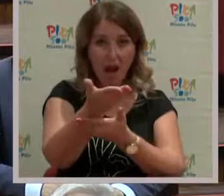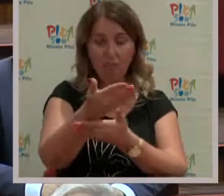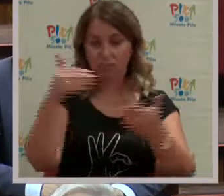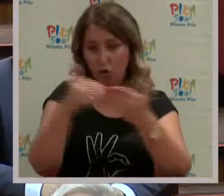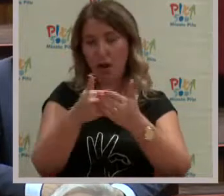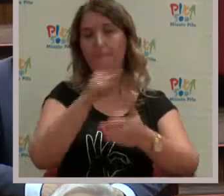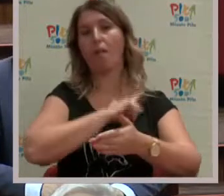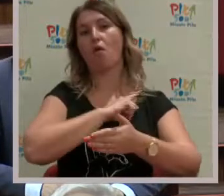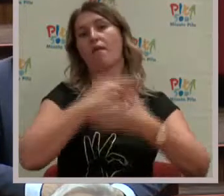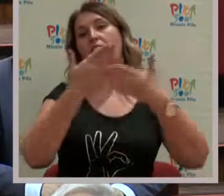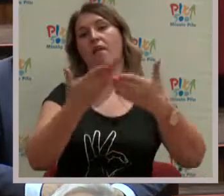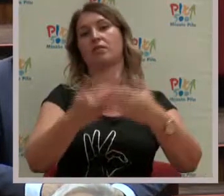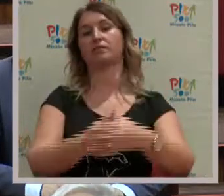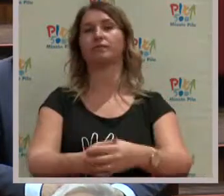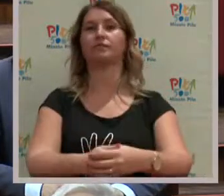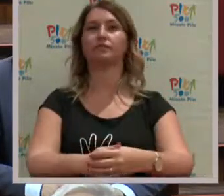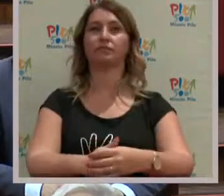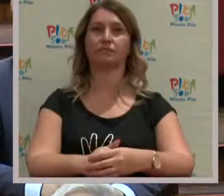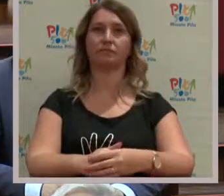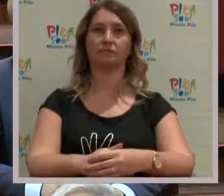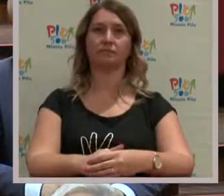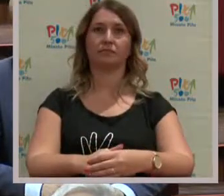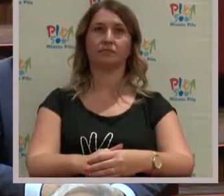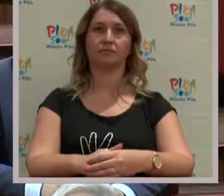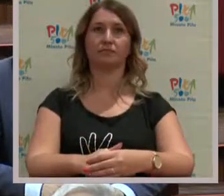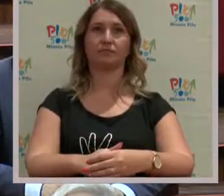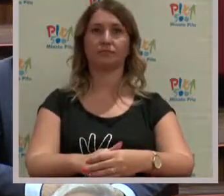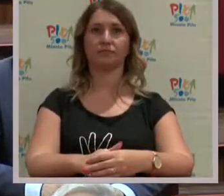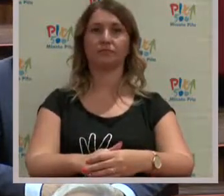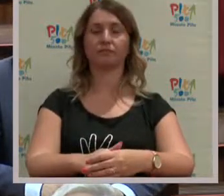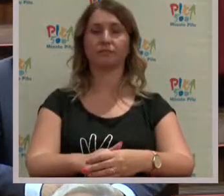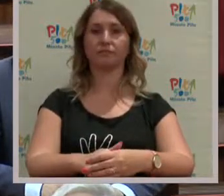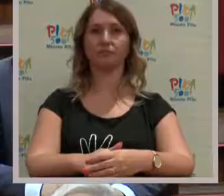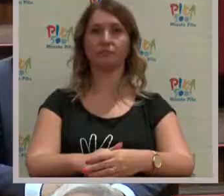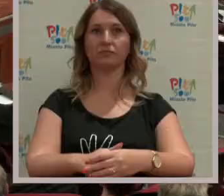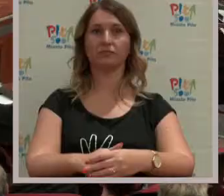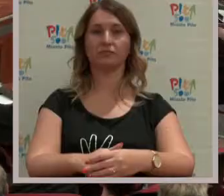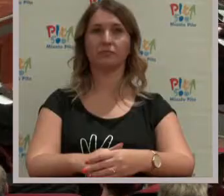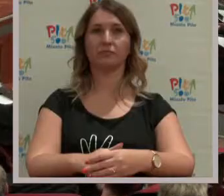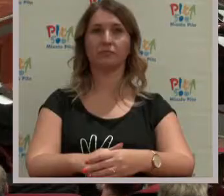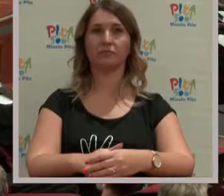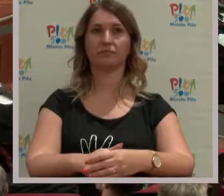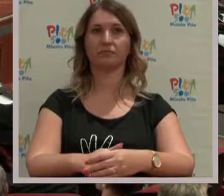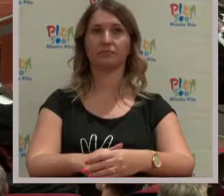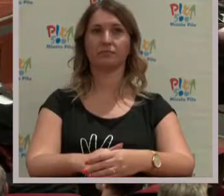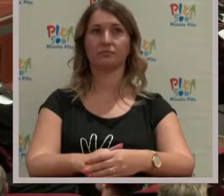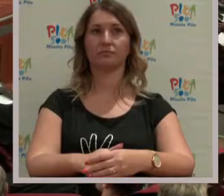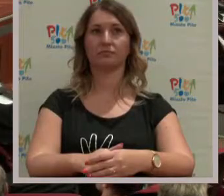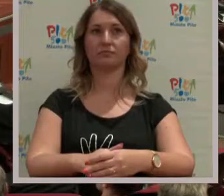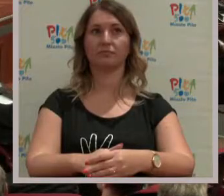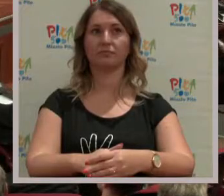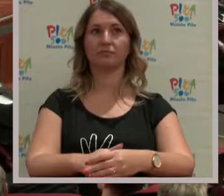kolejne takie zobowiązanie, na które namawiam władze województwa wielkopolskiego, będą